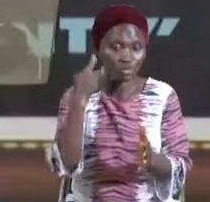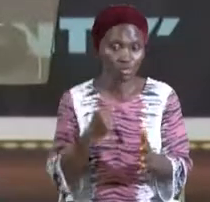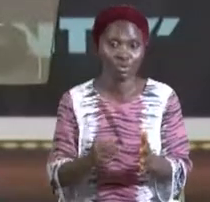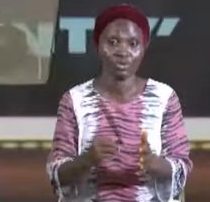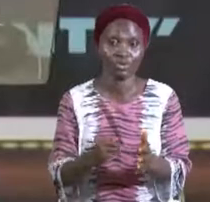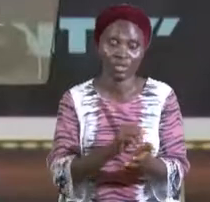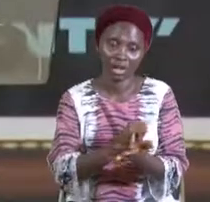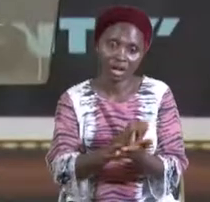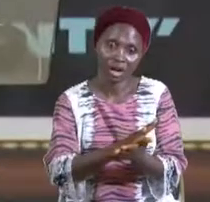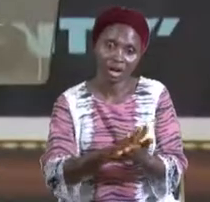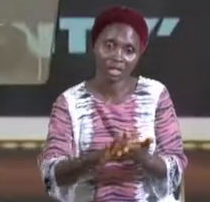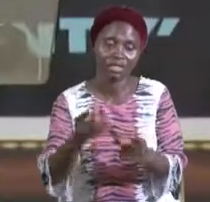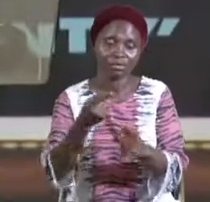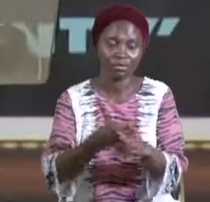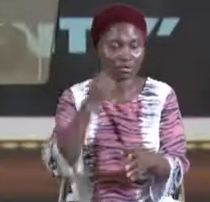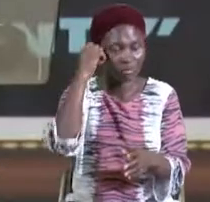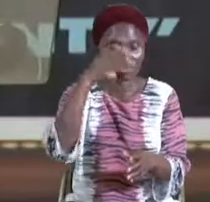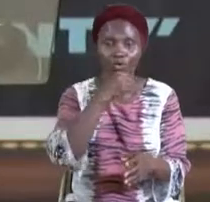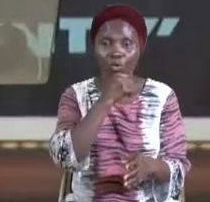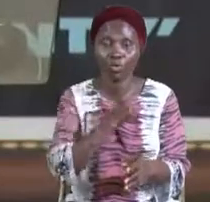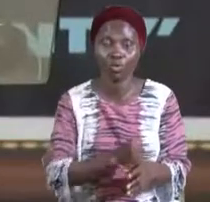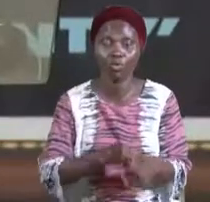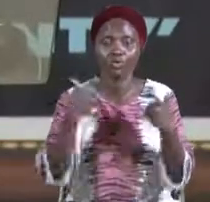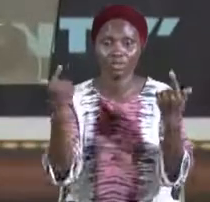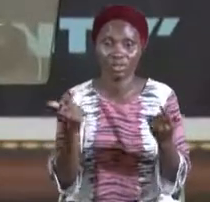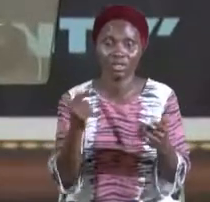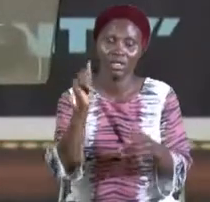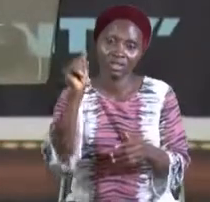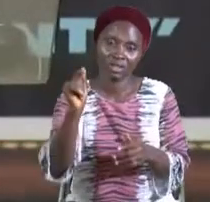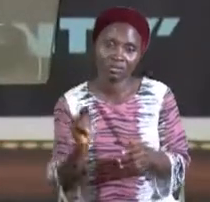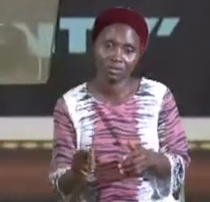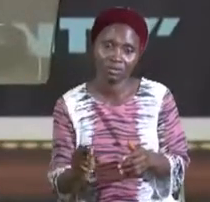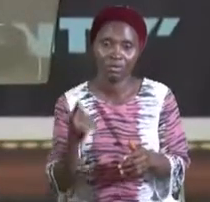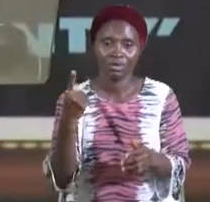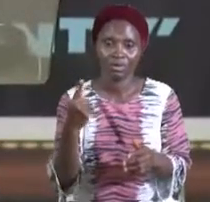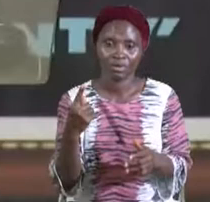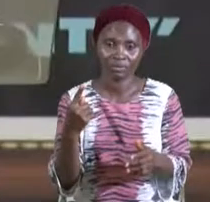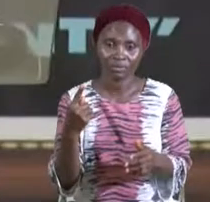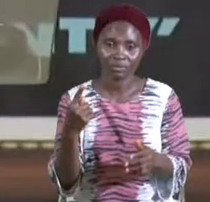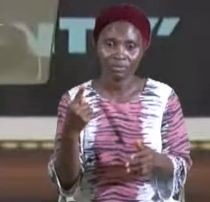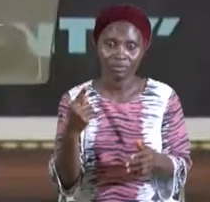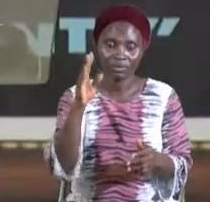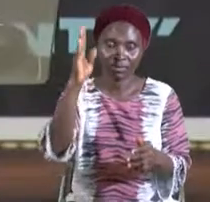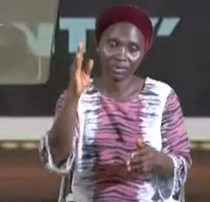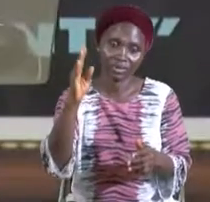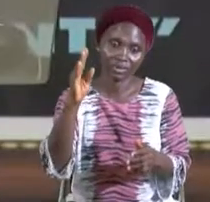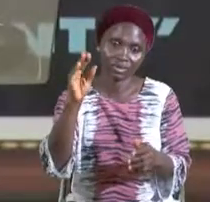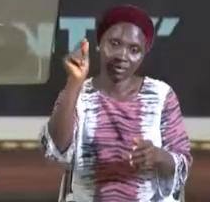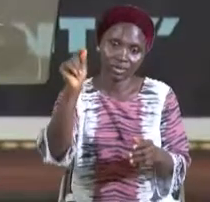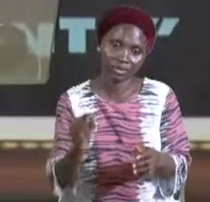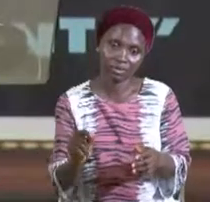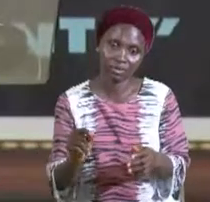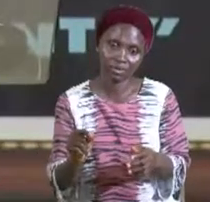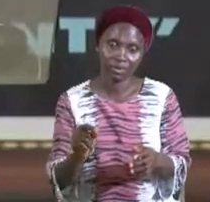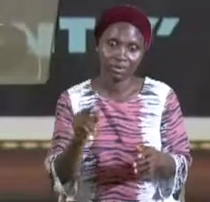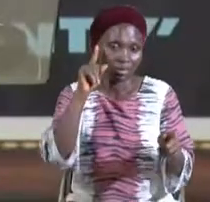anciens péchés. C'est pourquoi, frères, appliquez-vous. Ils sont frères. Ils sont enfants de